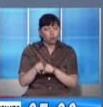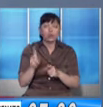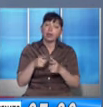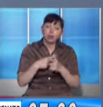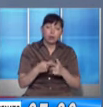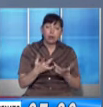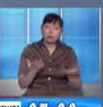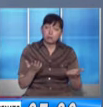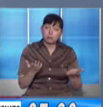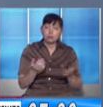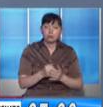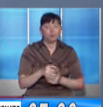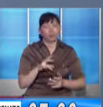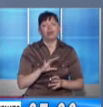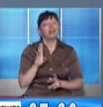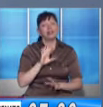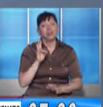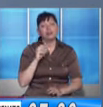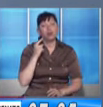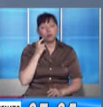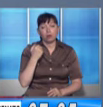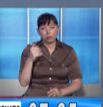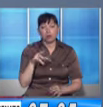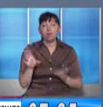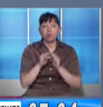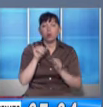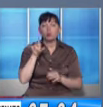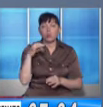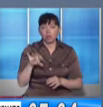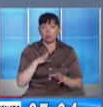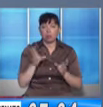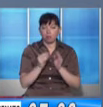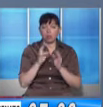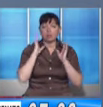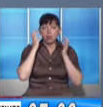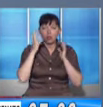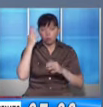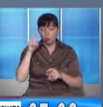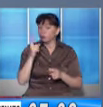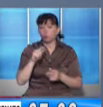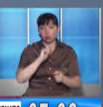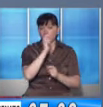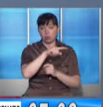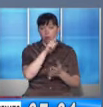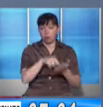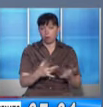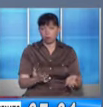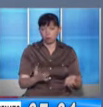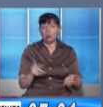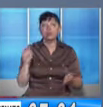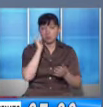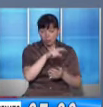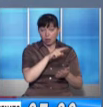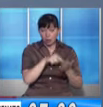dată. Nu vă supărați, dar ați fost cu domnul Usate la Radio Moldova și ați pus această întrebare și ați exact primit o